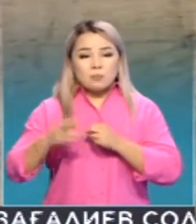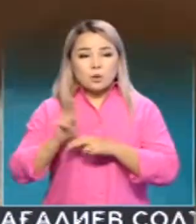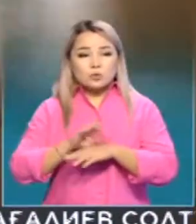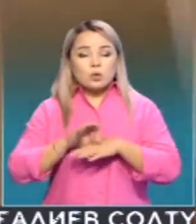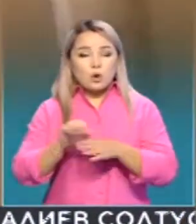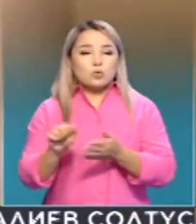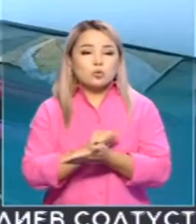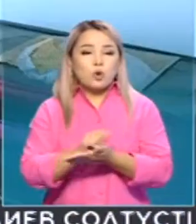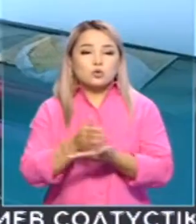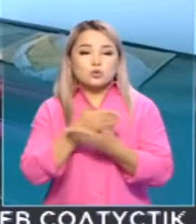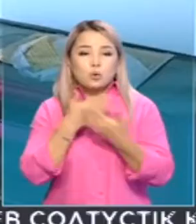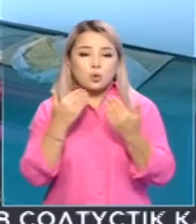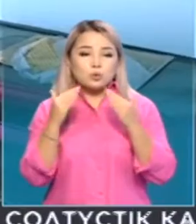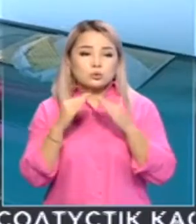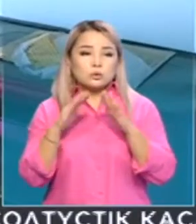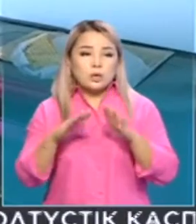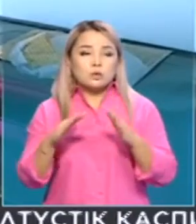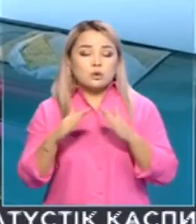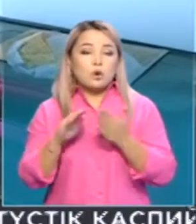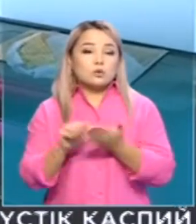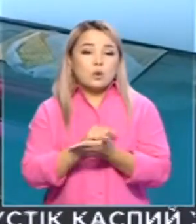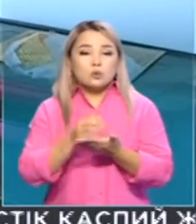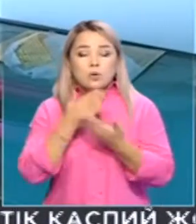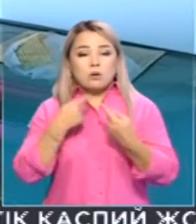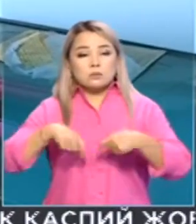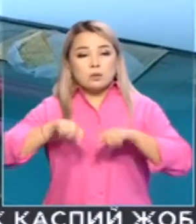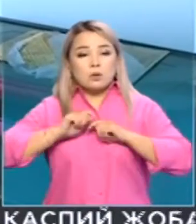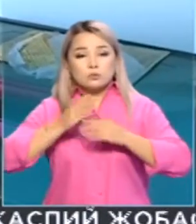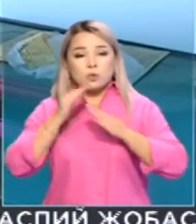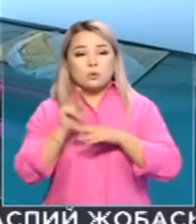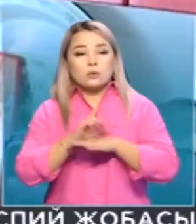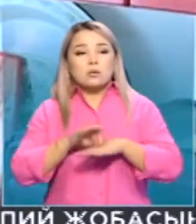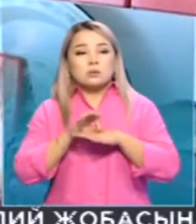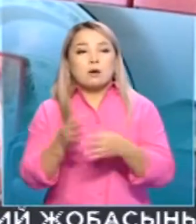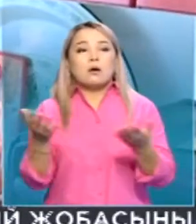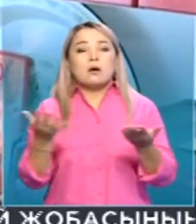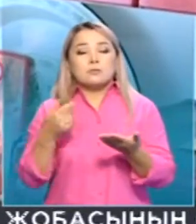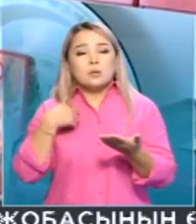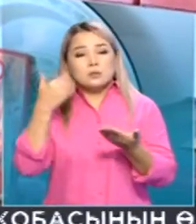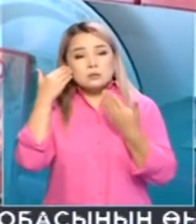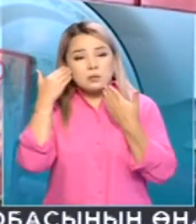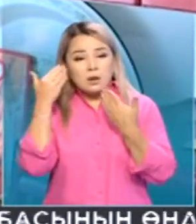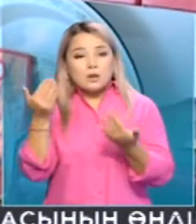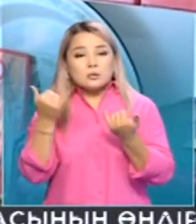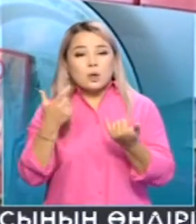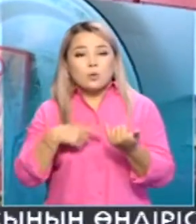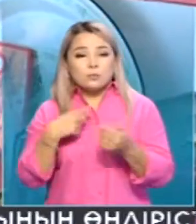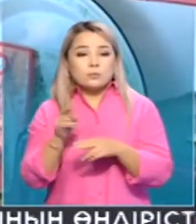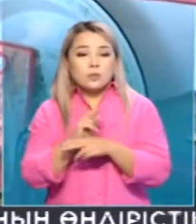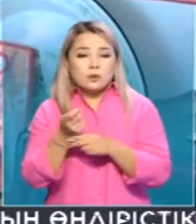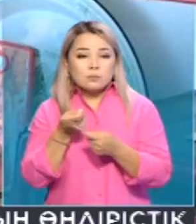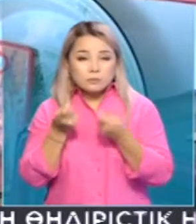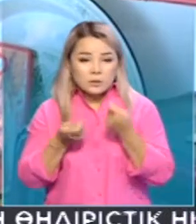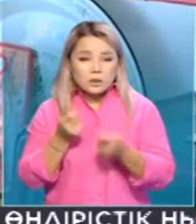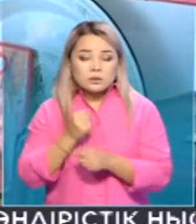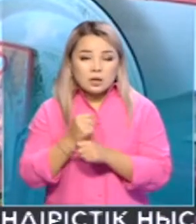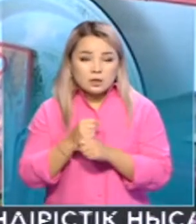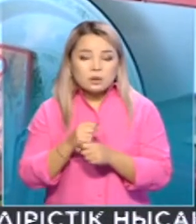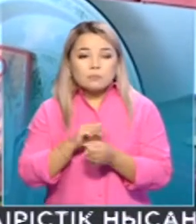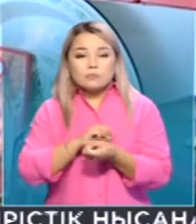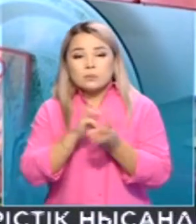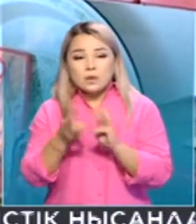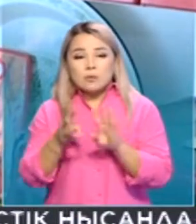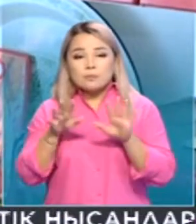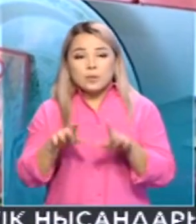үйдің құжаты жоқ. Үйдің документі жоқ, қатымыз қалмағаннан кейін бұны қалай жөндейміз? Бұлай енді өзіміз үшін жөндейміз, бұлай жанында шіріп кеткен.